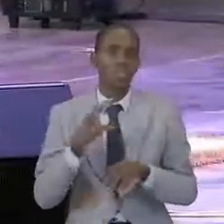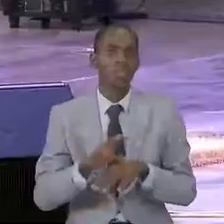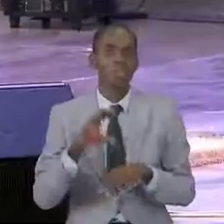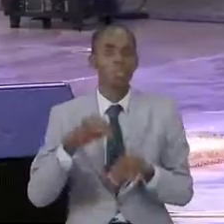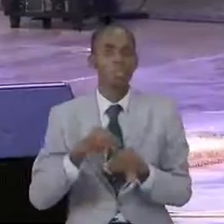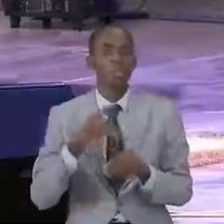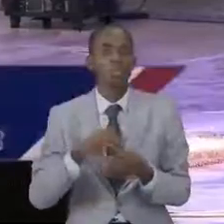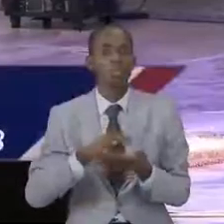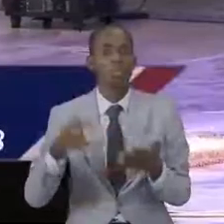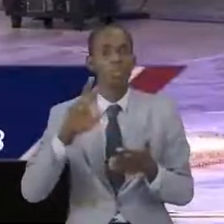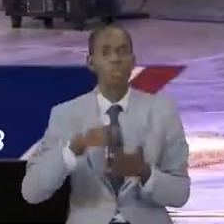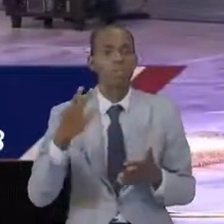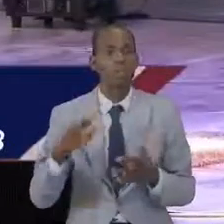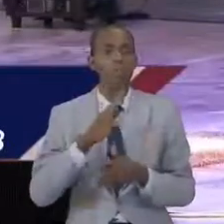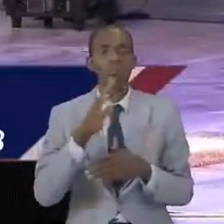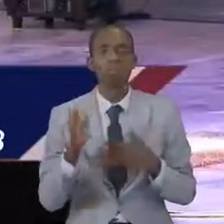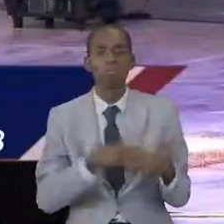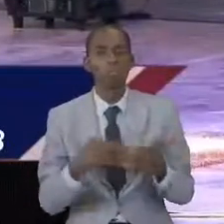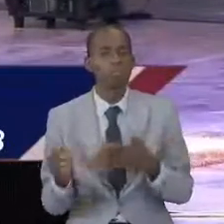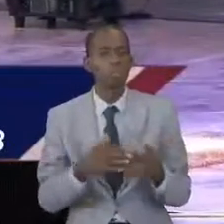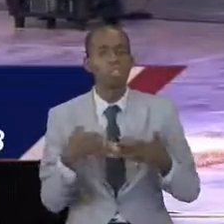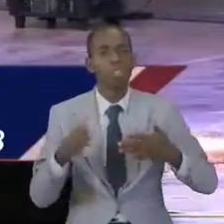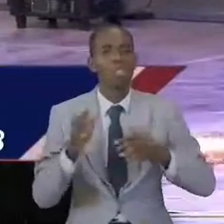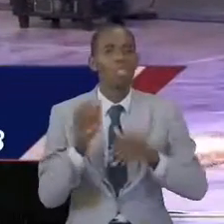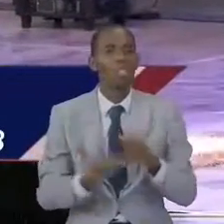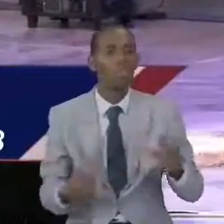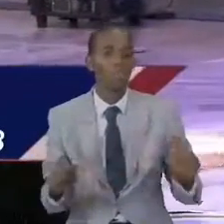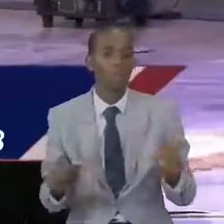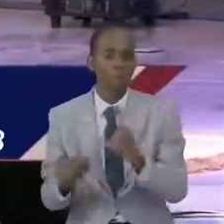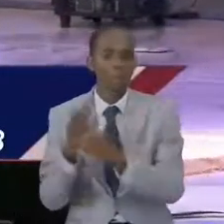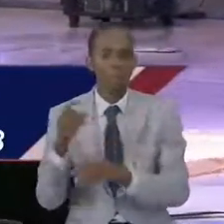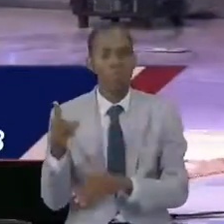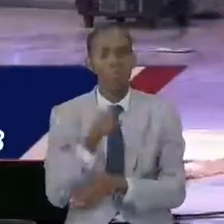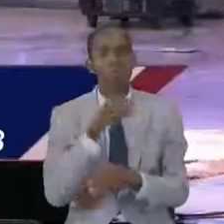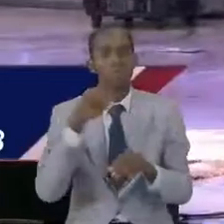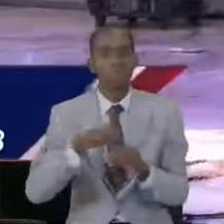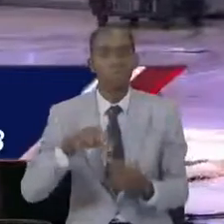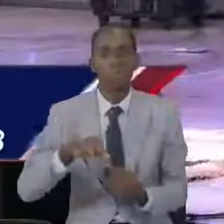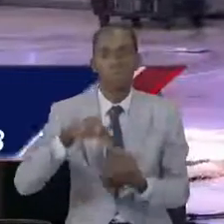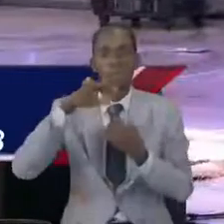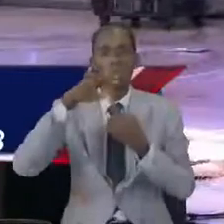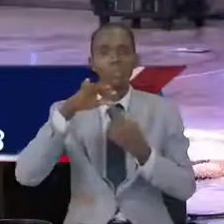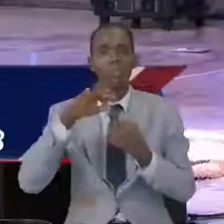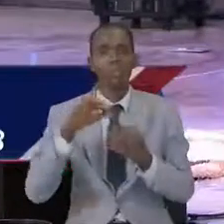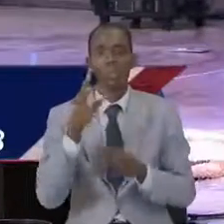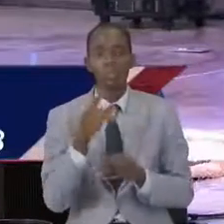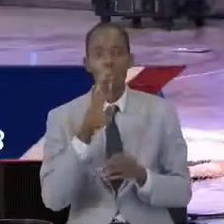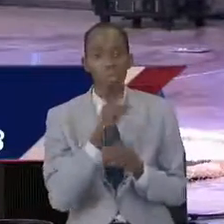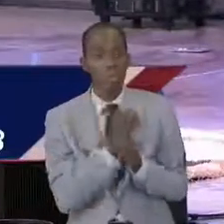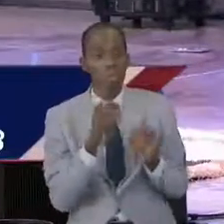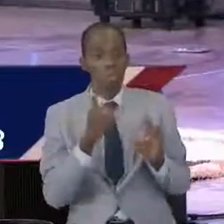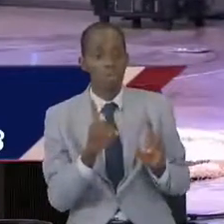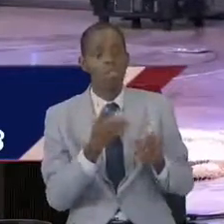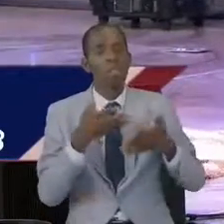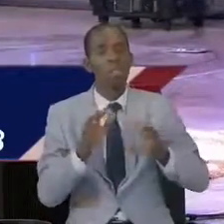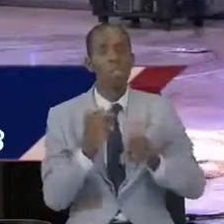du reste que chacun de vous aime sa femme vous êtes sauvé